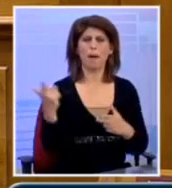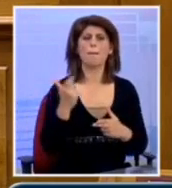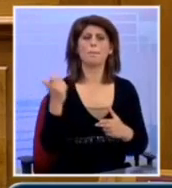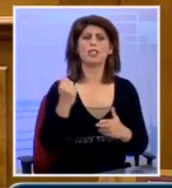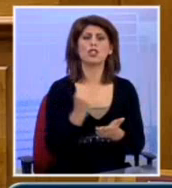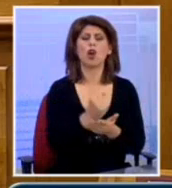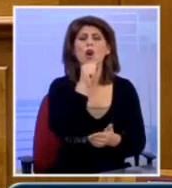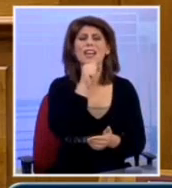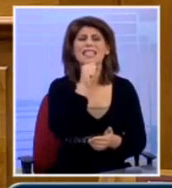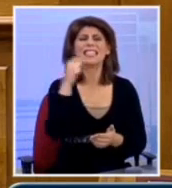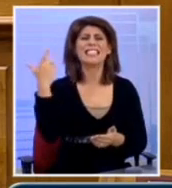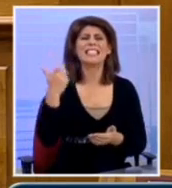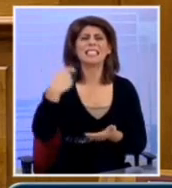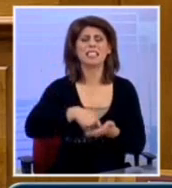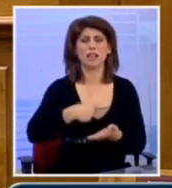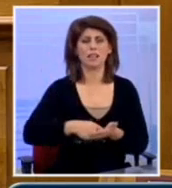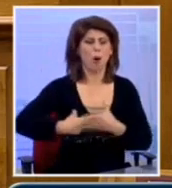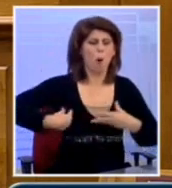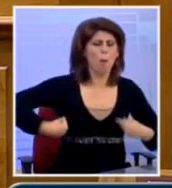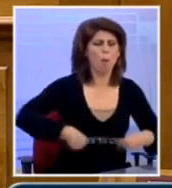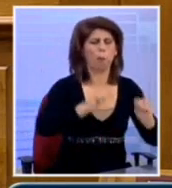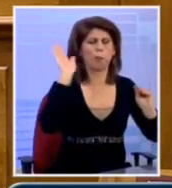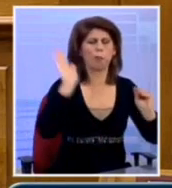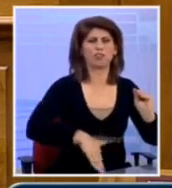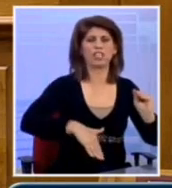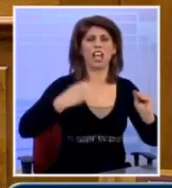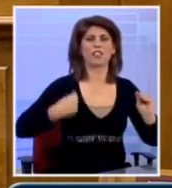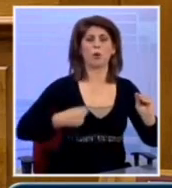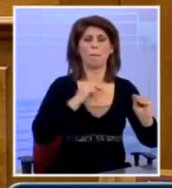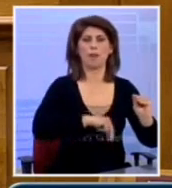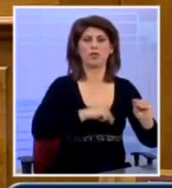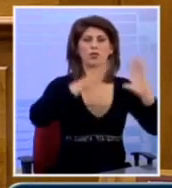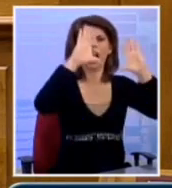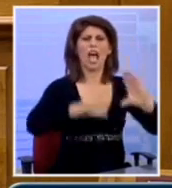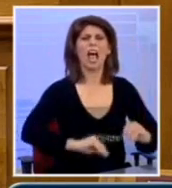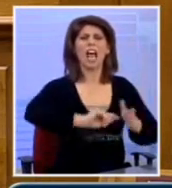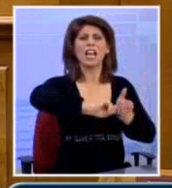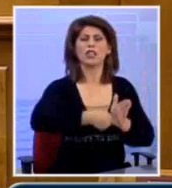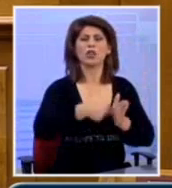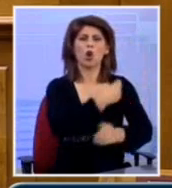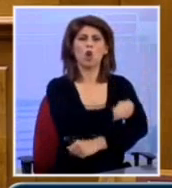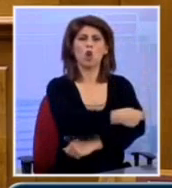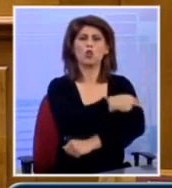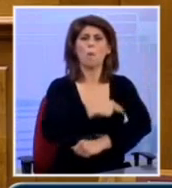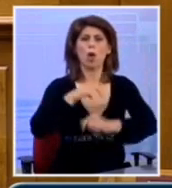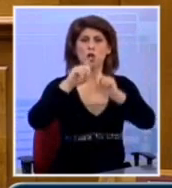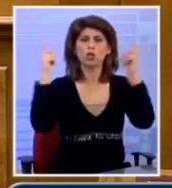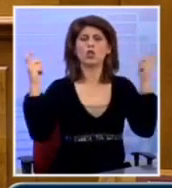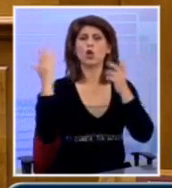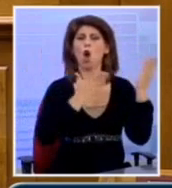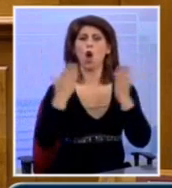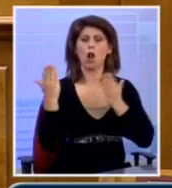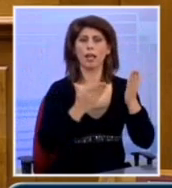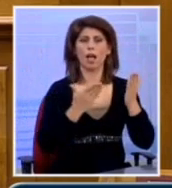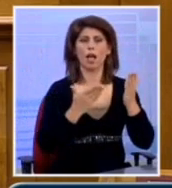το ξεπούλημα δημόσιας περιουσίας, το κλείσιμο νοσοκομείων και σχολείων, την κατάρρευση πανεπιστημιακών ιδρυμάτων